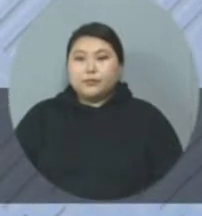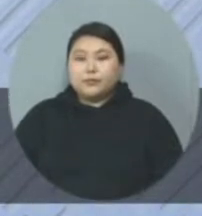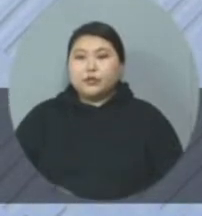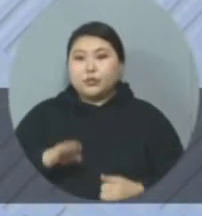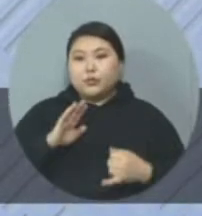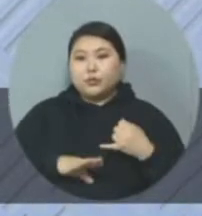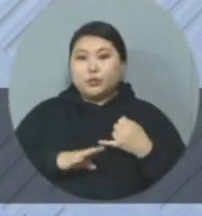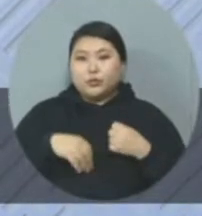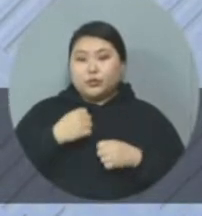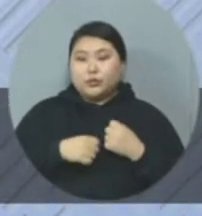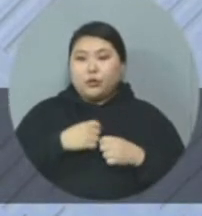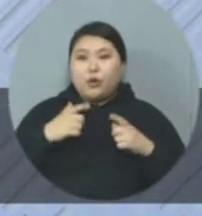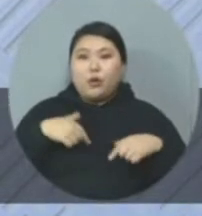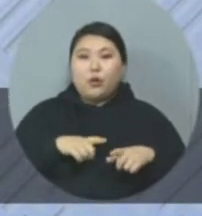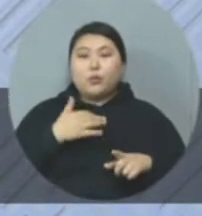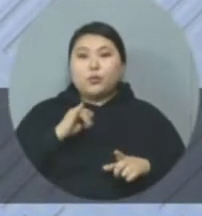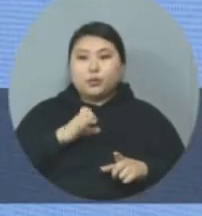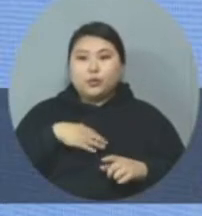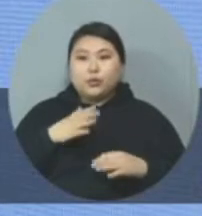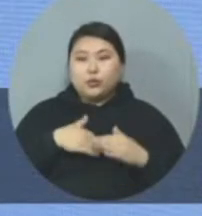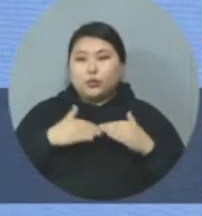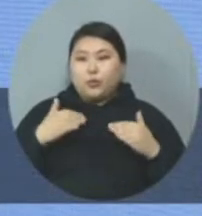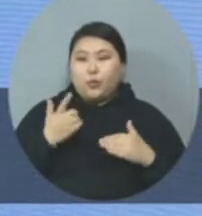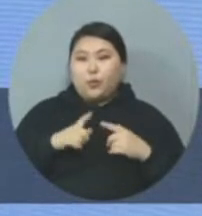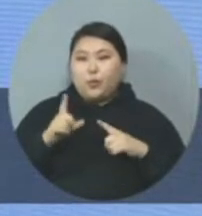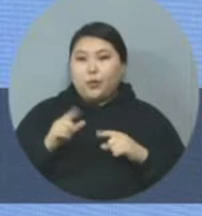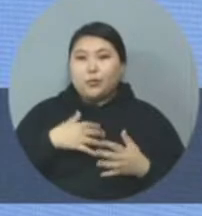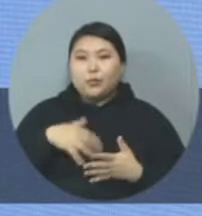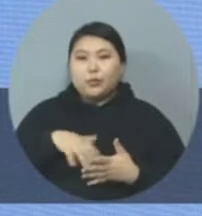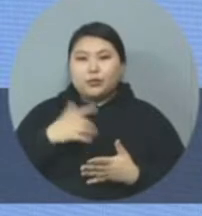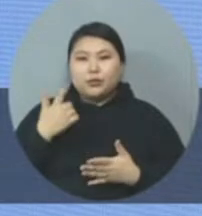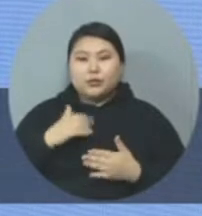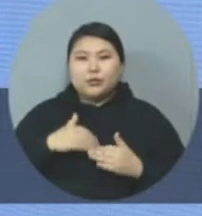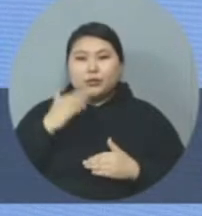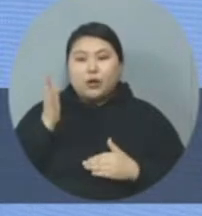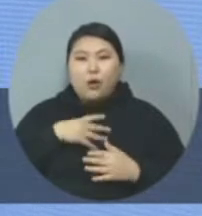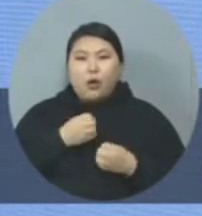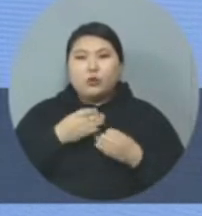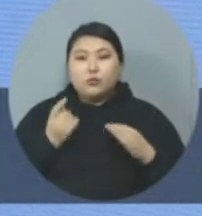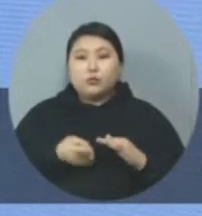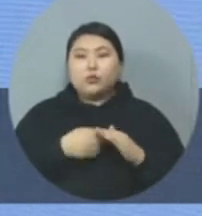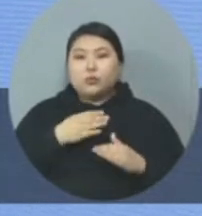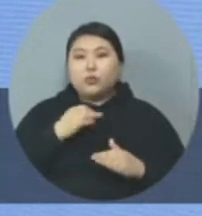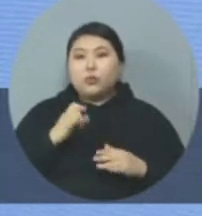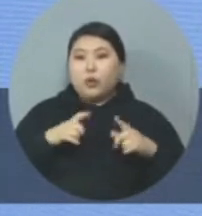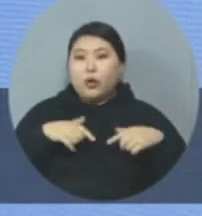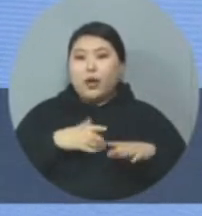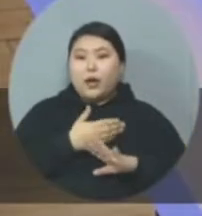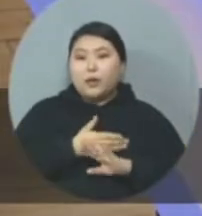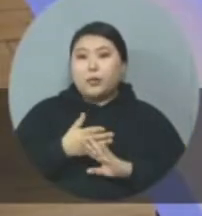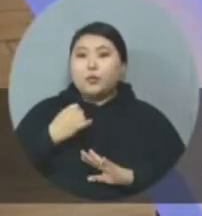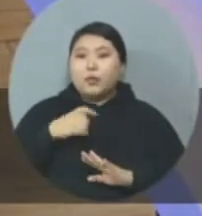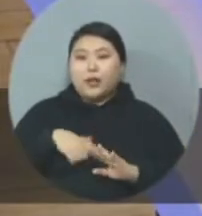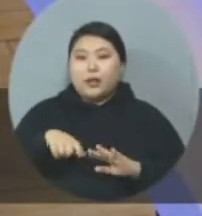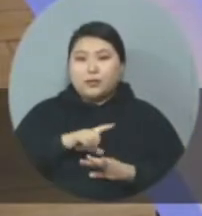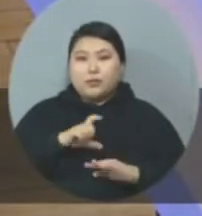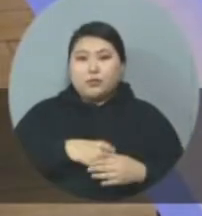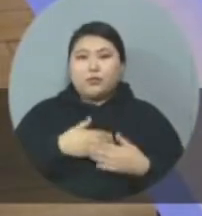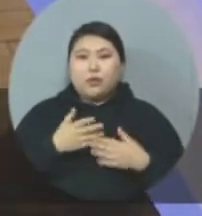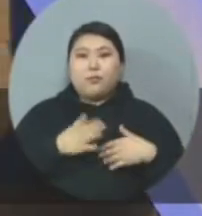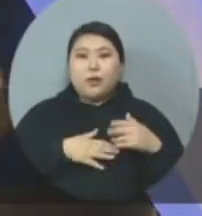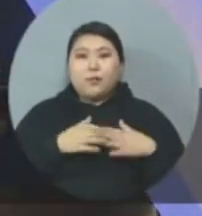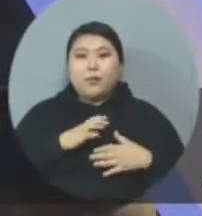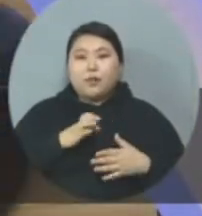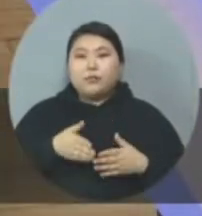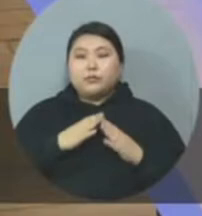Сүүлийн жилүүдэд голын усны түвшин багассан, бохирдол хэрэгс гэтэрсэн зэрэг олон үндслээр туул голын хамгаалтын бүсэд газар эзэмшүүлдэг, барилга байгууламж